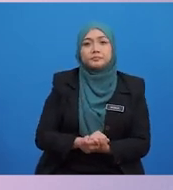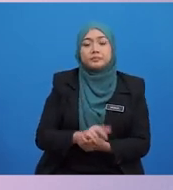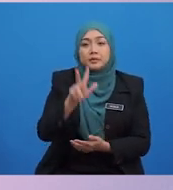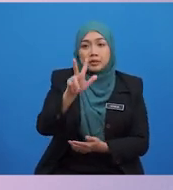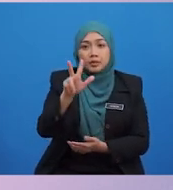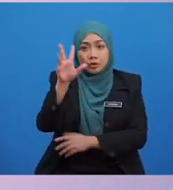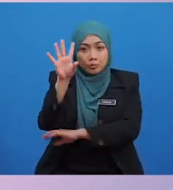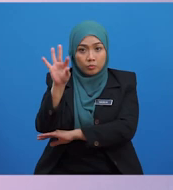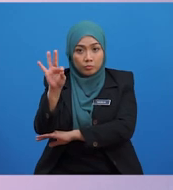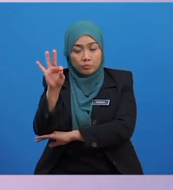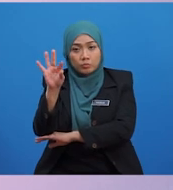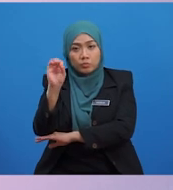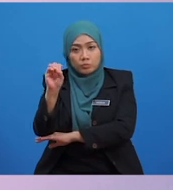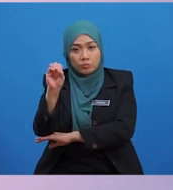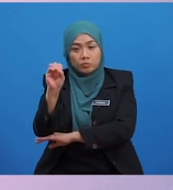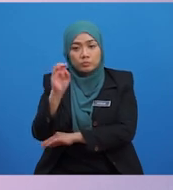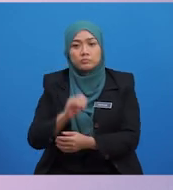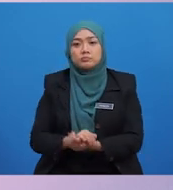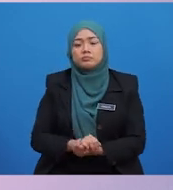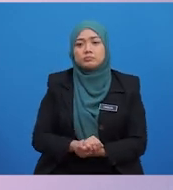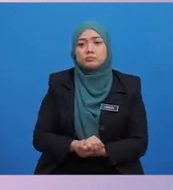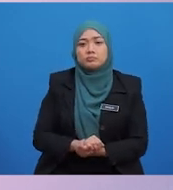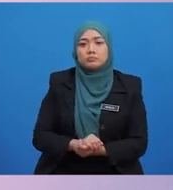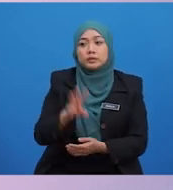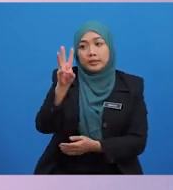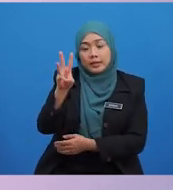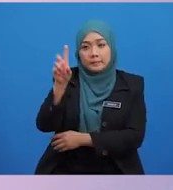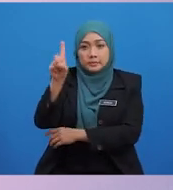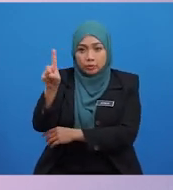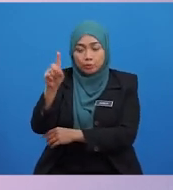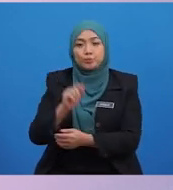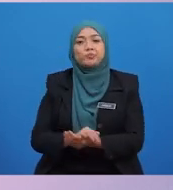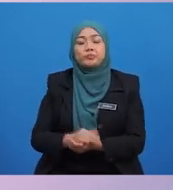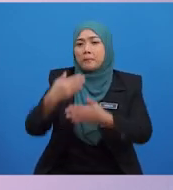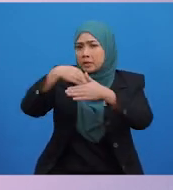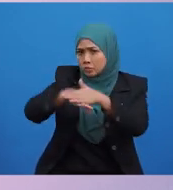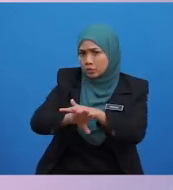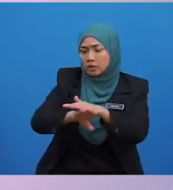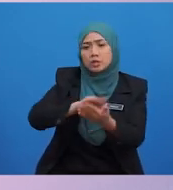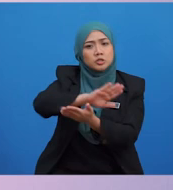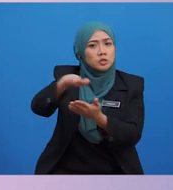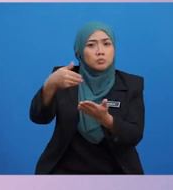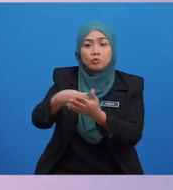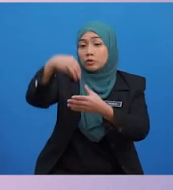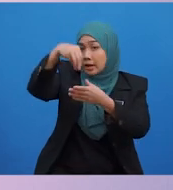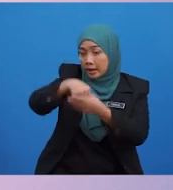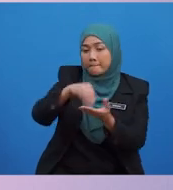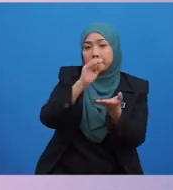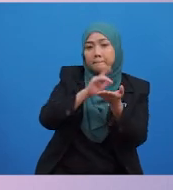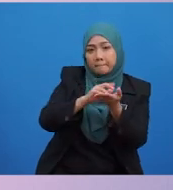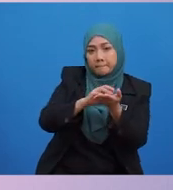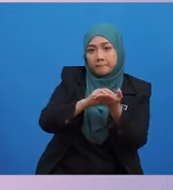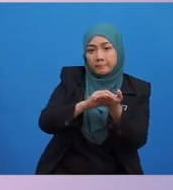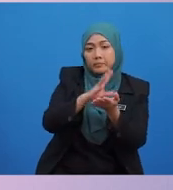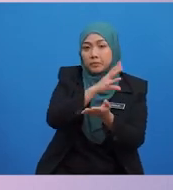30-an 61 masukkan semua dalam kaki lutut dan jangan lupa tekan Syaikh kita akan dapat